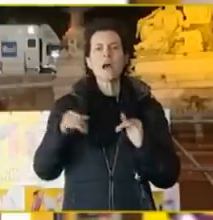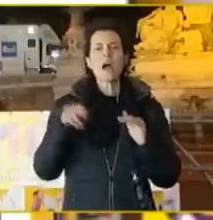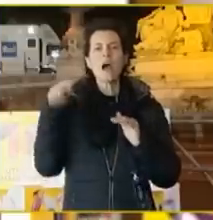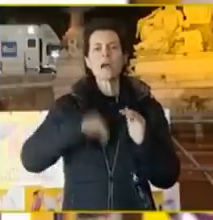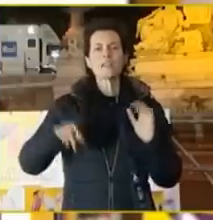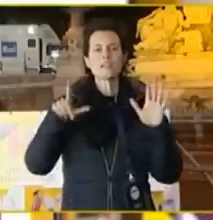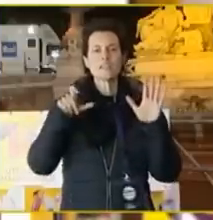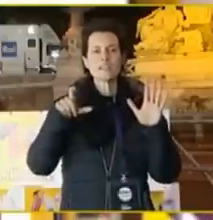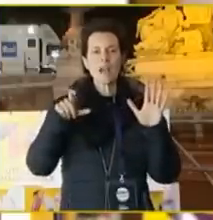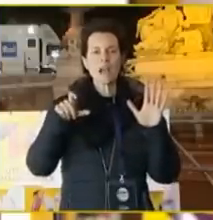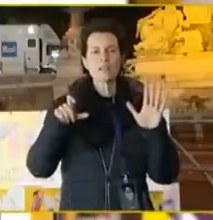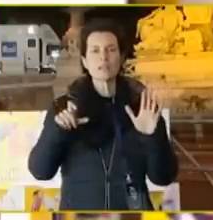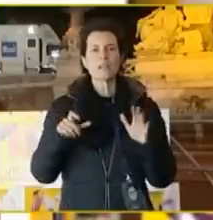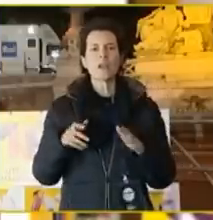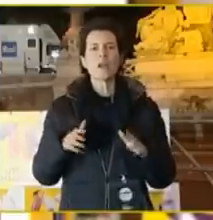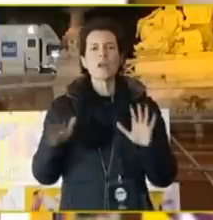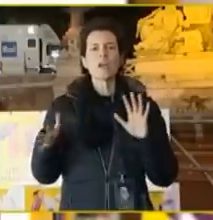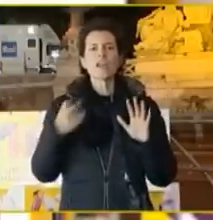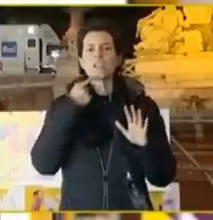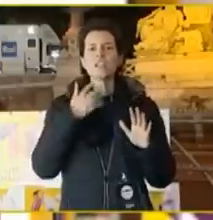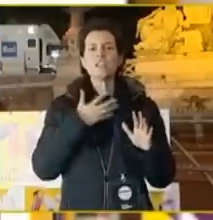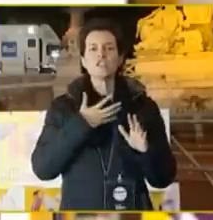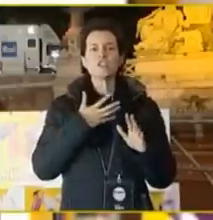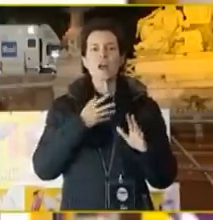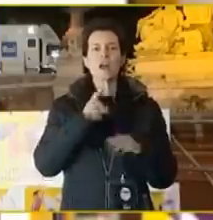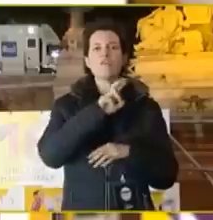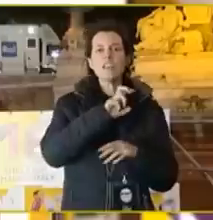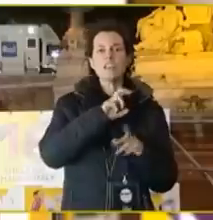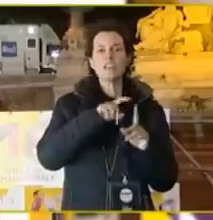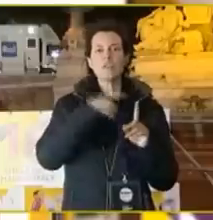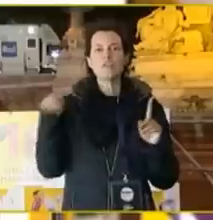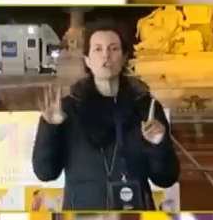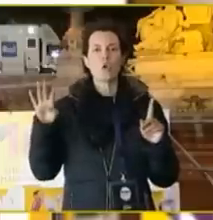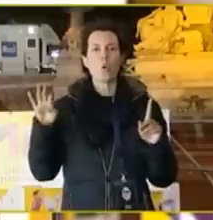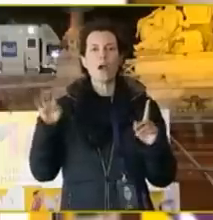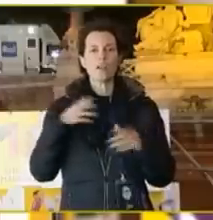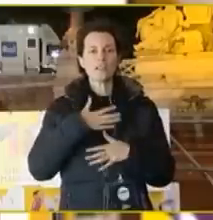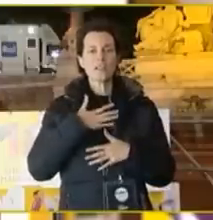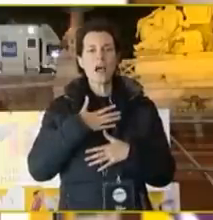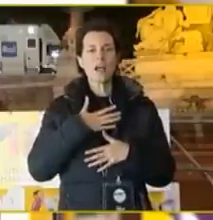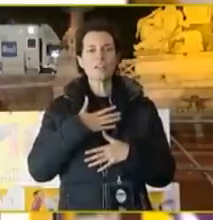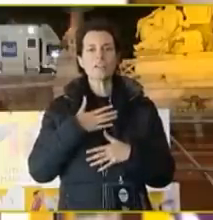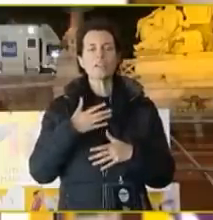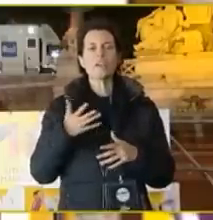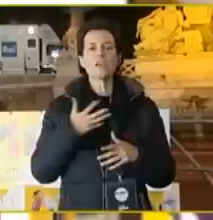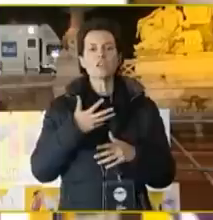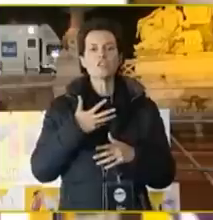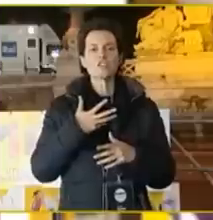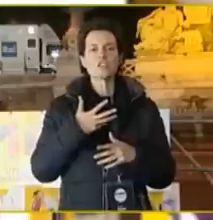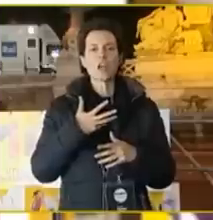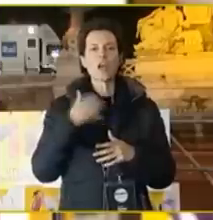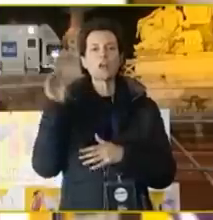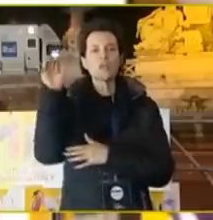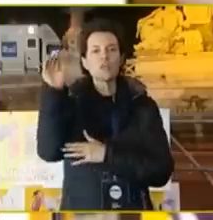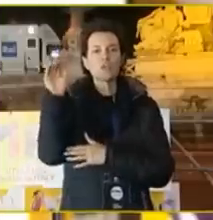90. Quelli che oggi hanno grosso modo tra i 20 e i 40 anni ed è indirizzata a tutti quelli che ci guardano perché noi siamo il